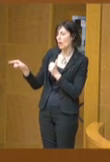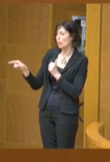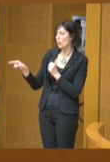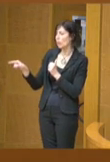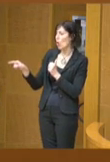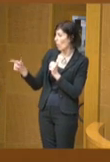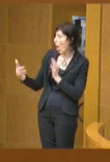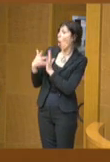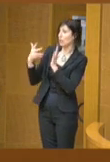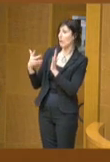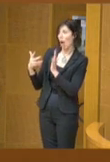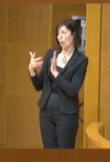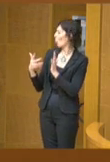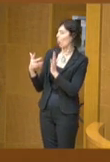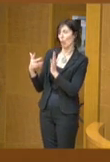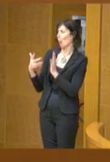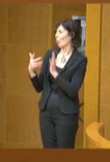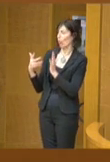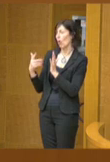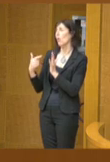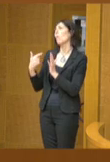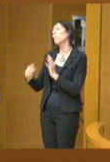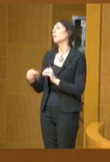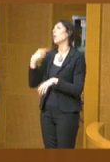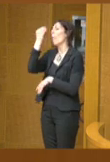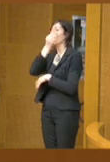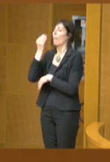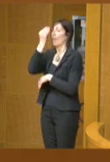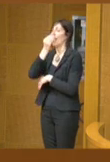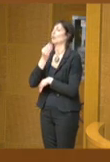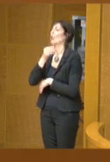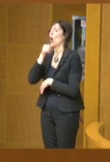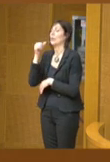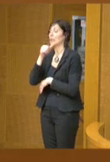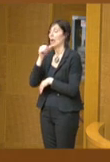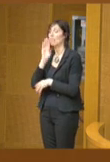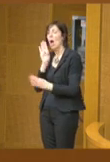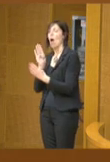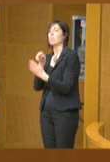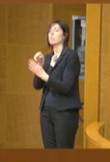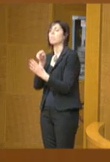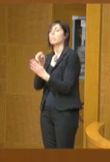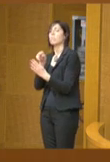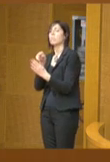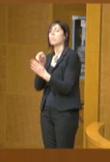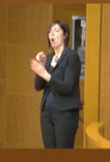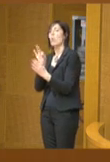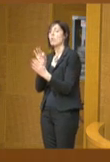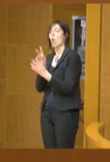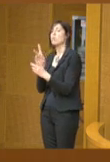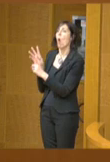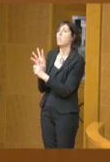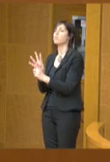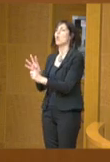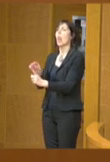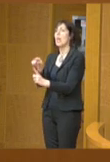un ostacolo. Per questo noi pensiamo che sia necessario non solo affrontare la questione del bullismo con le